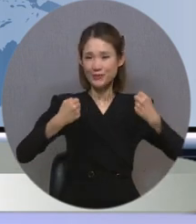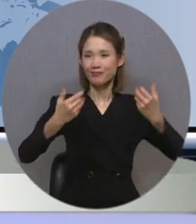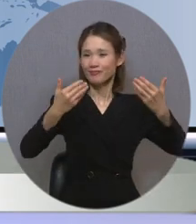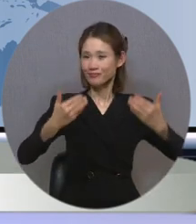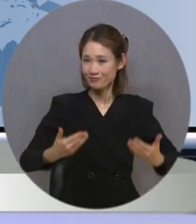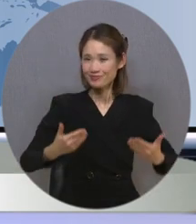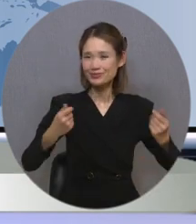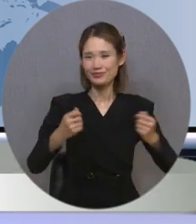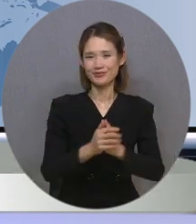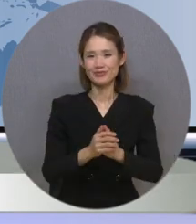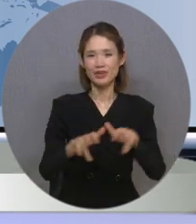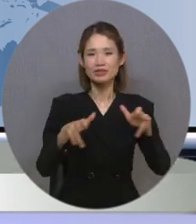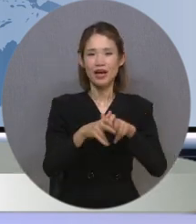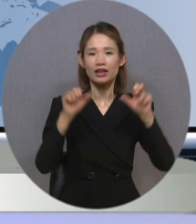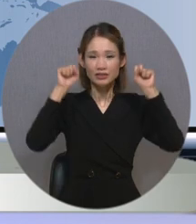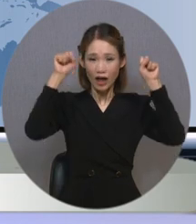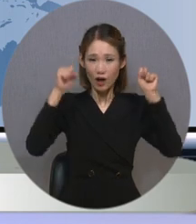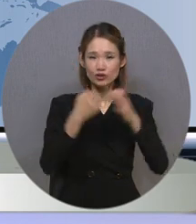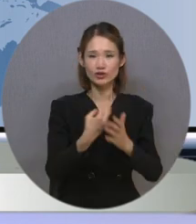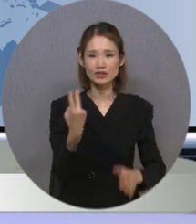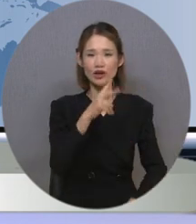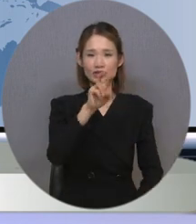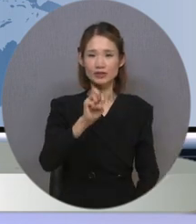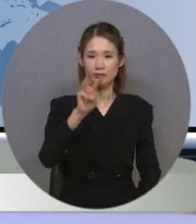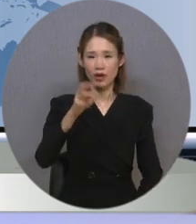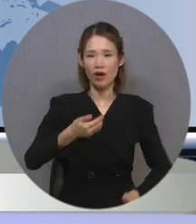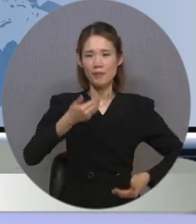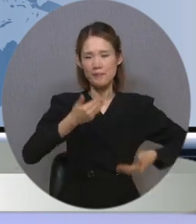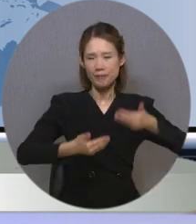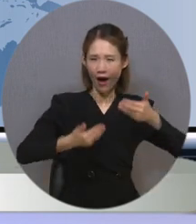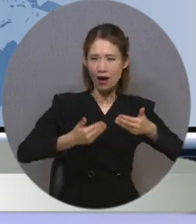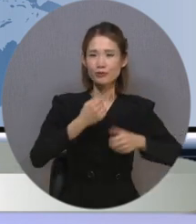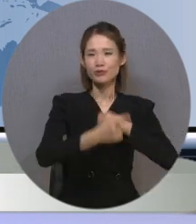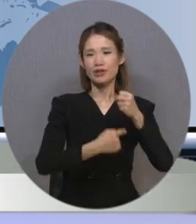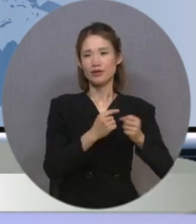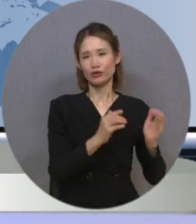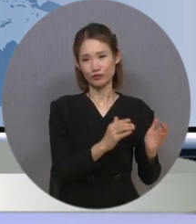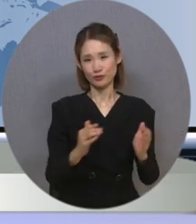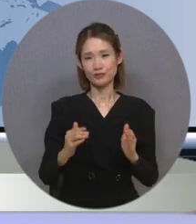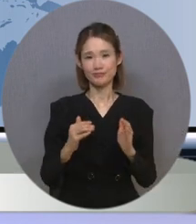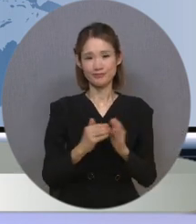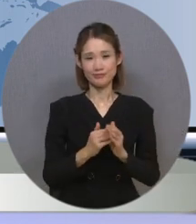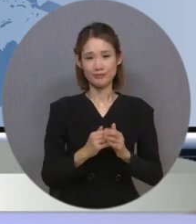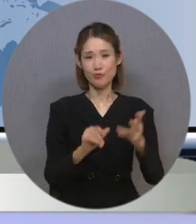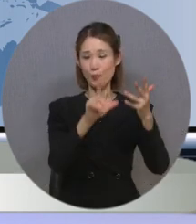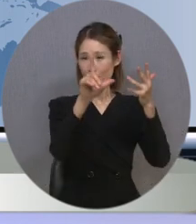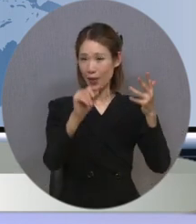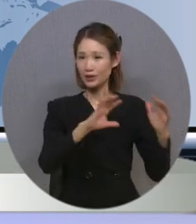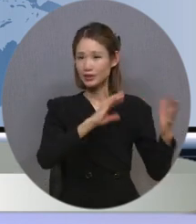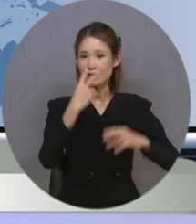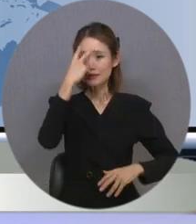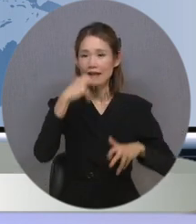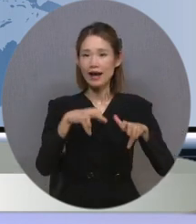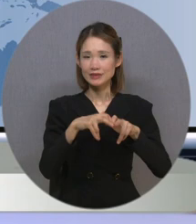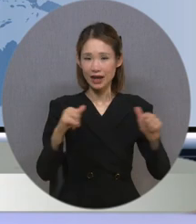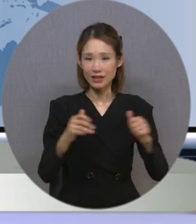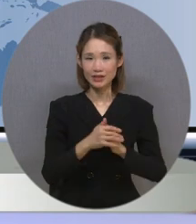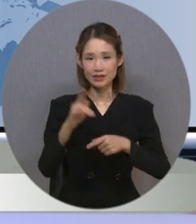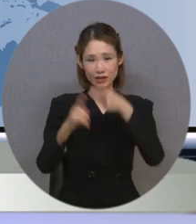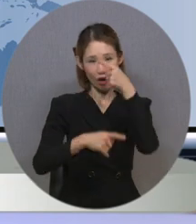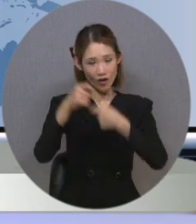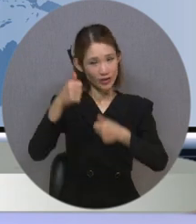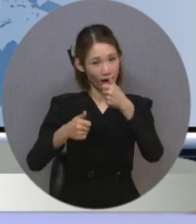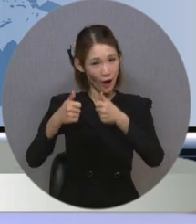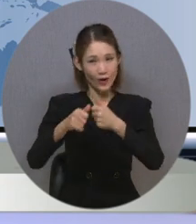같습니다. 장애인 체육은 2023년 바쁜 한 해를 준비하는데요. 8월에는 세계 시각장애인 경기대회가